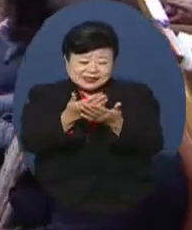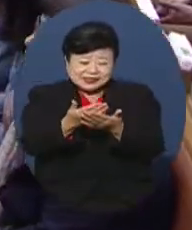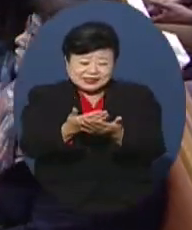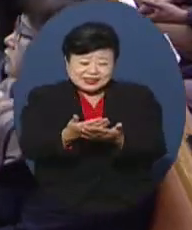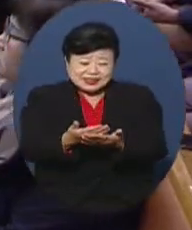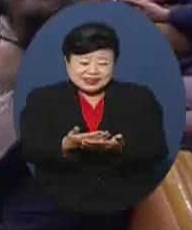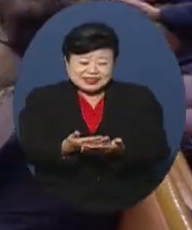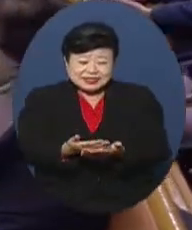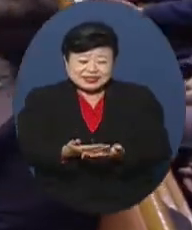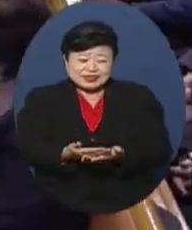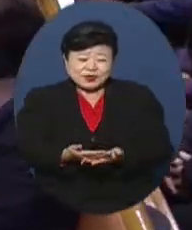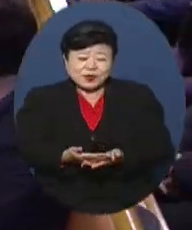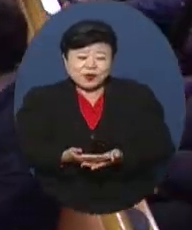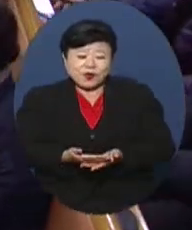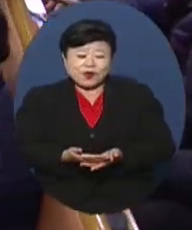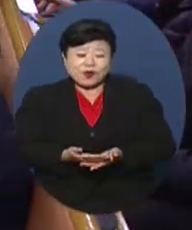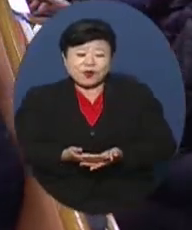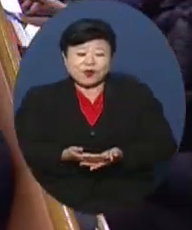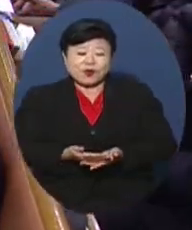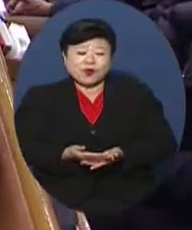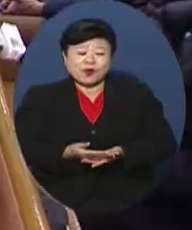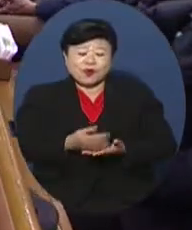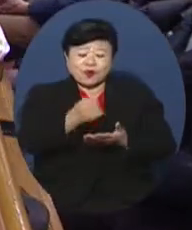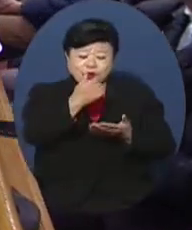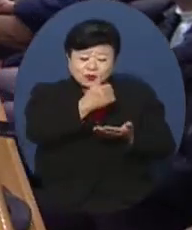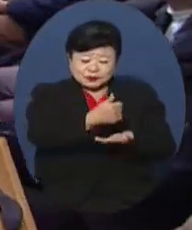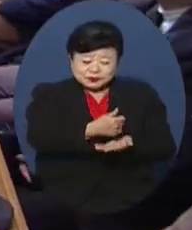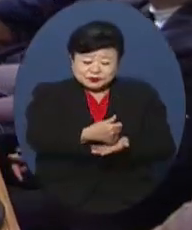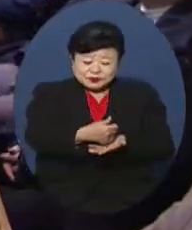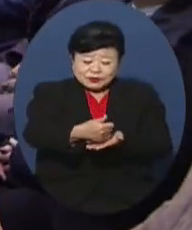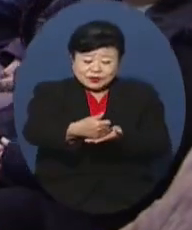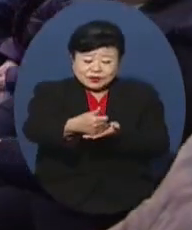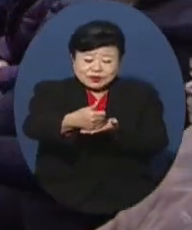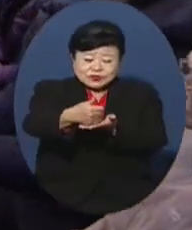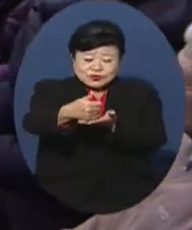십자가를 지고